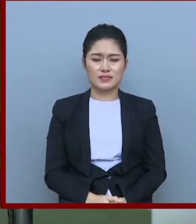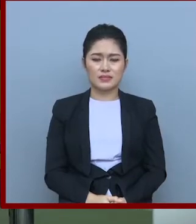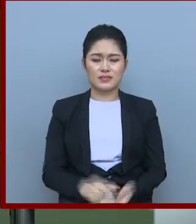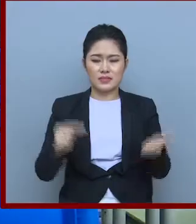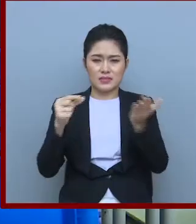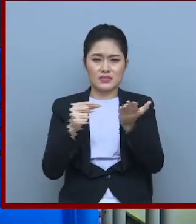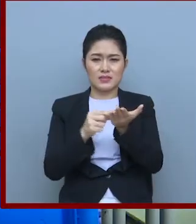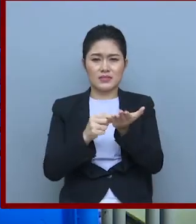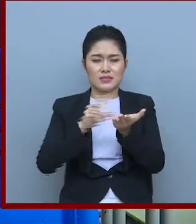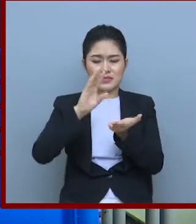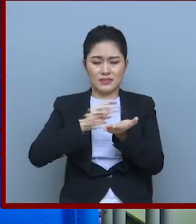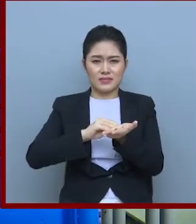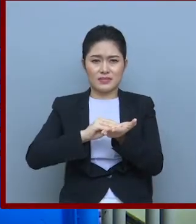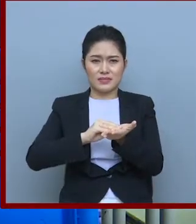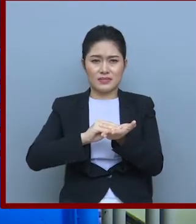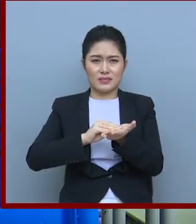เสียบสาย DHT เข้ากับ